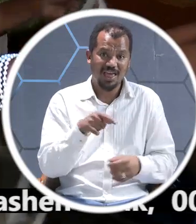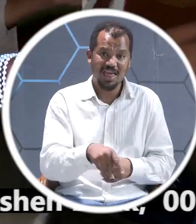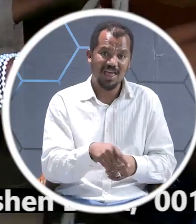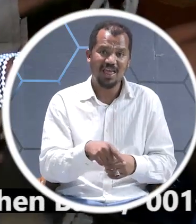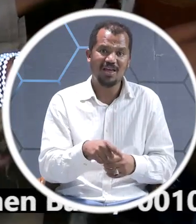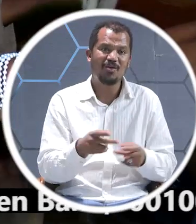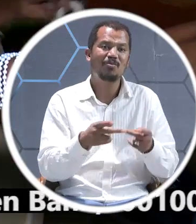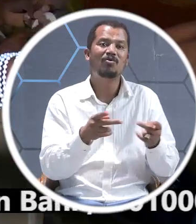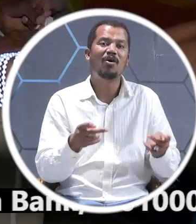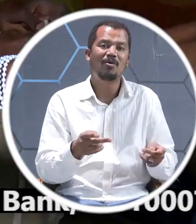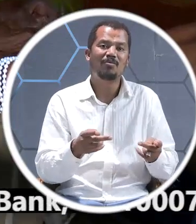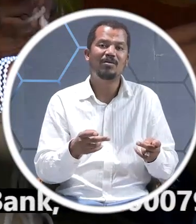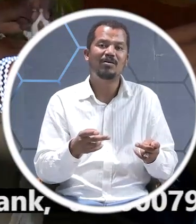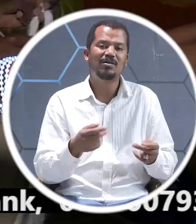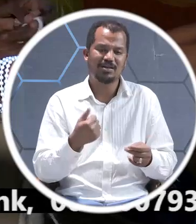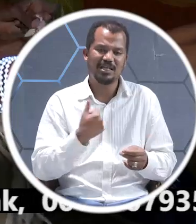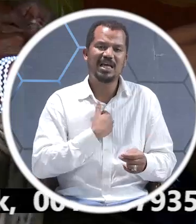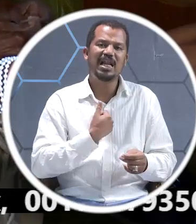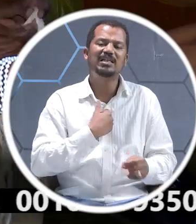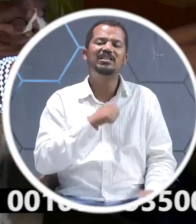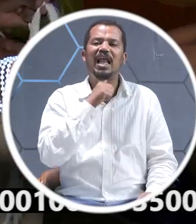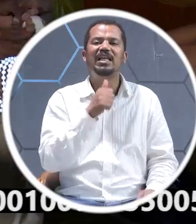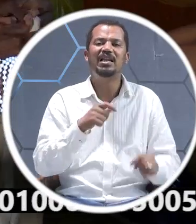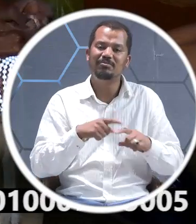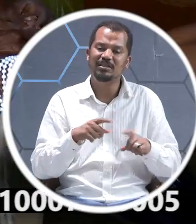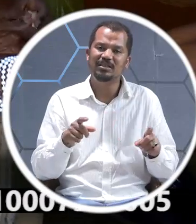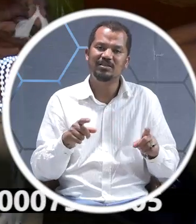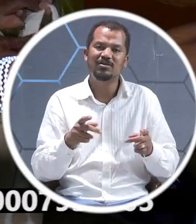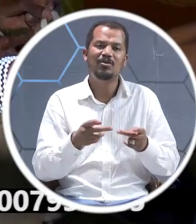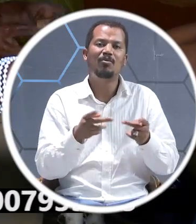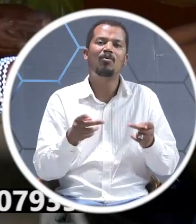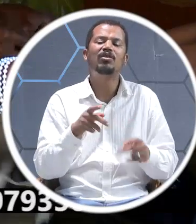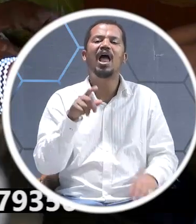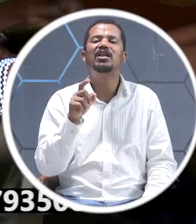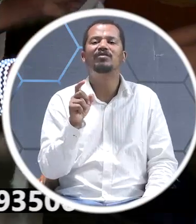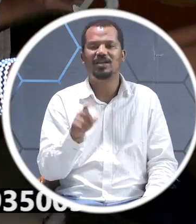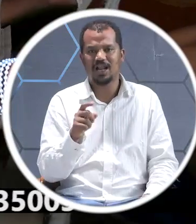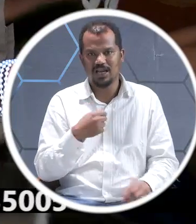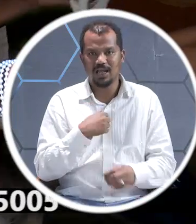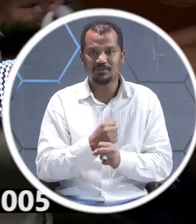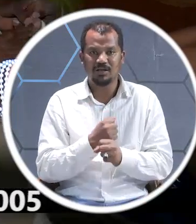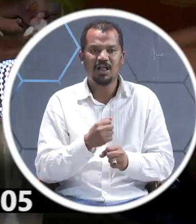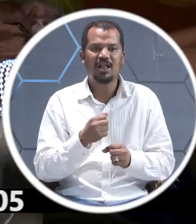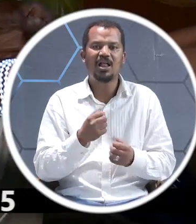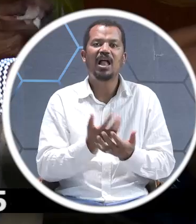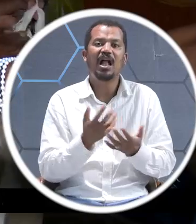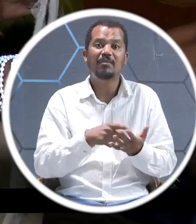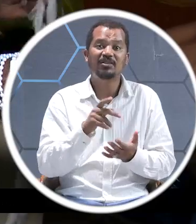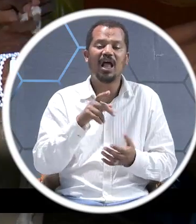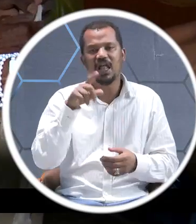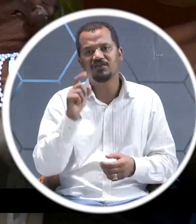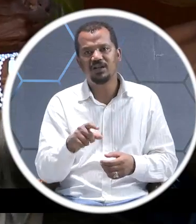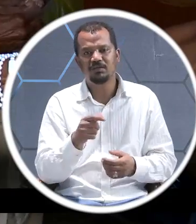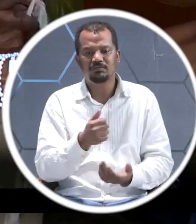ይሄ ቦታውም የራሳችን አይደለም ግን ቦታም ያስፈልገናል መንሰራበት ጥሬቃ መግጃም